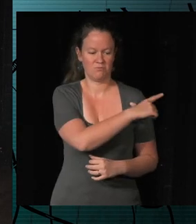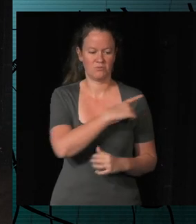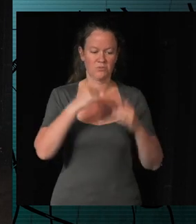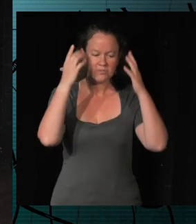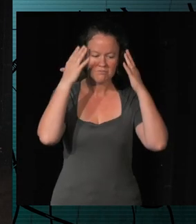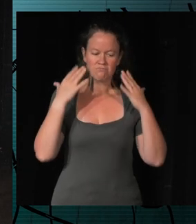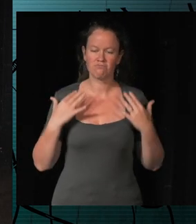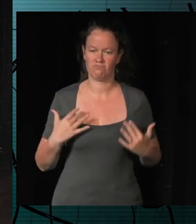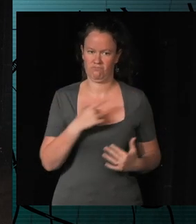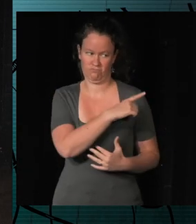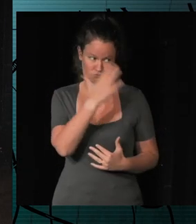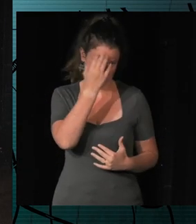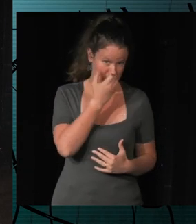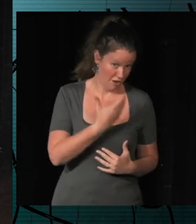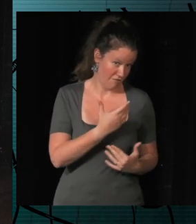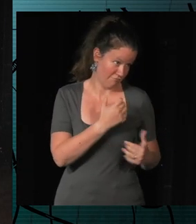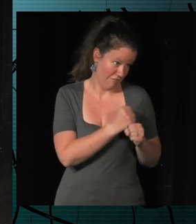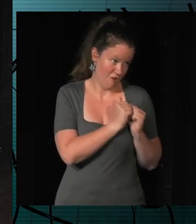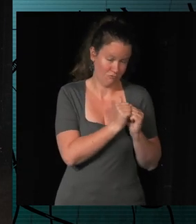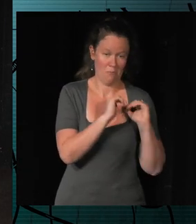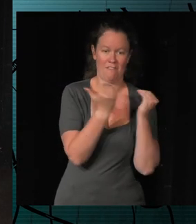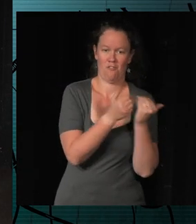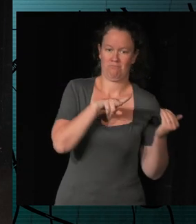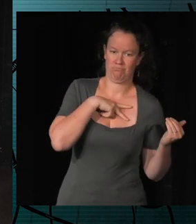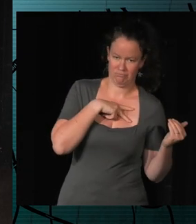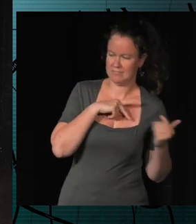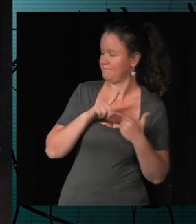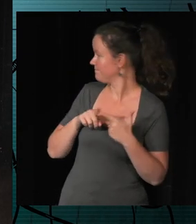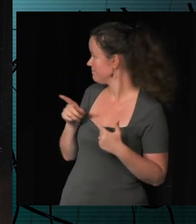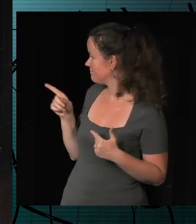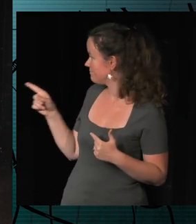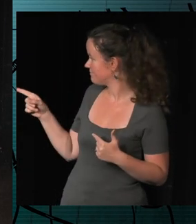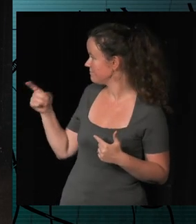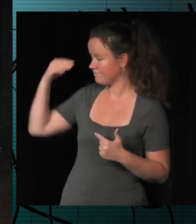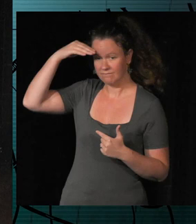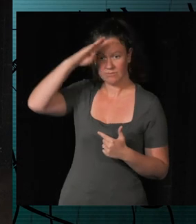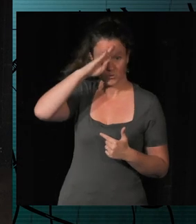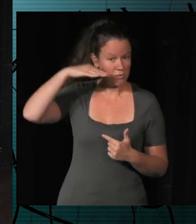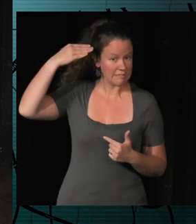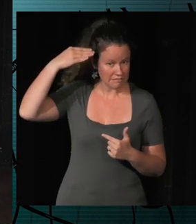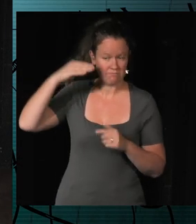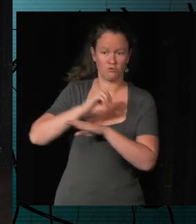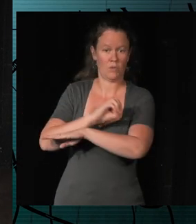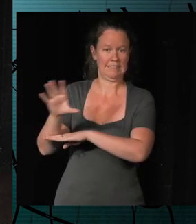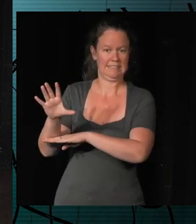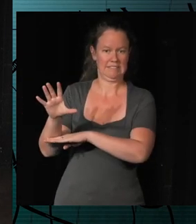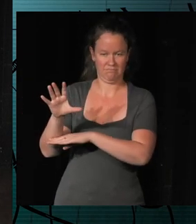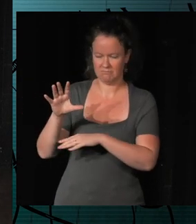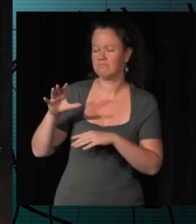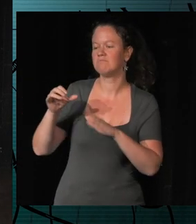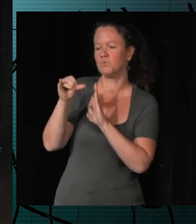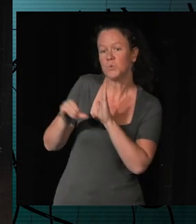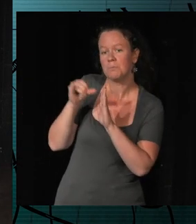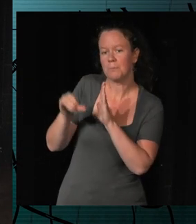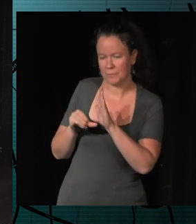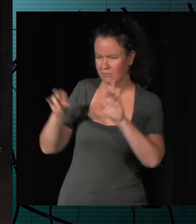Shadows Judit tu es journaliste à écran large tu gères la chaîne demoiselle d'horreur où tu parles de féminité dans le